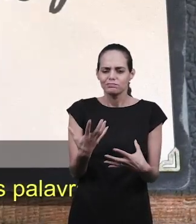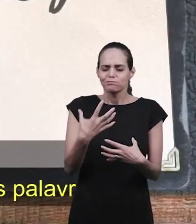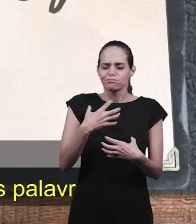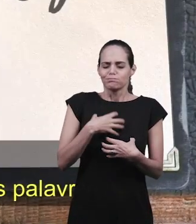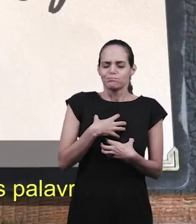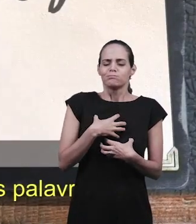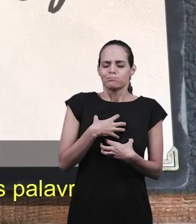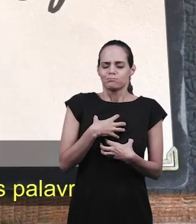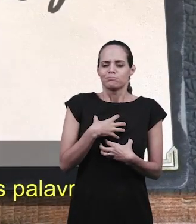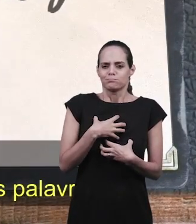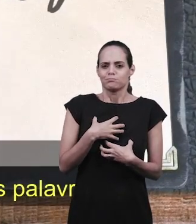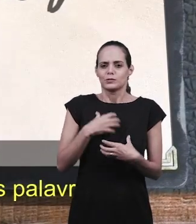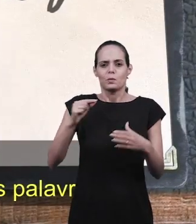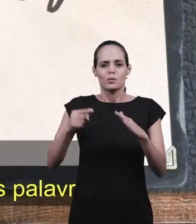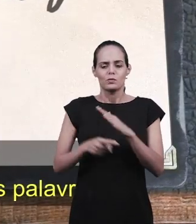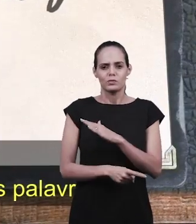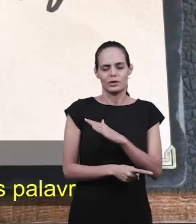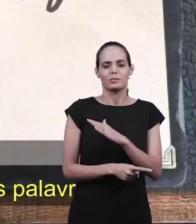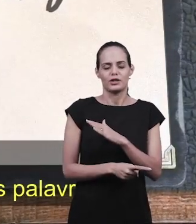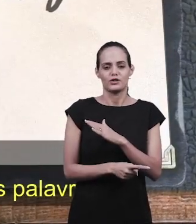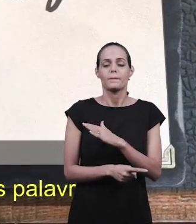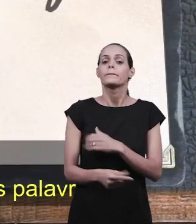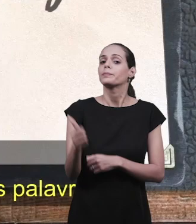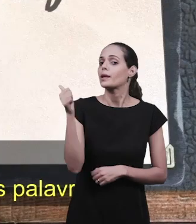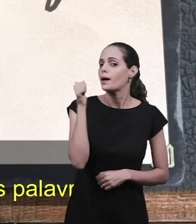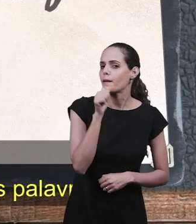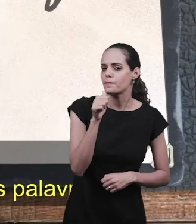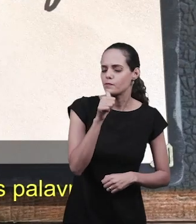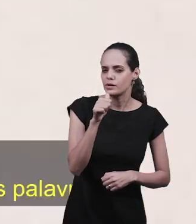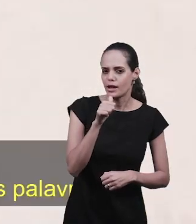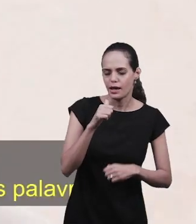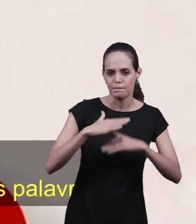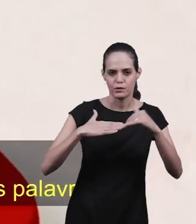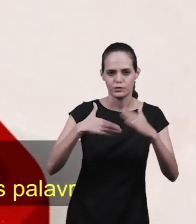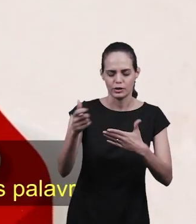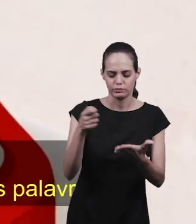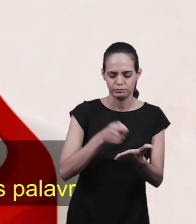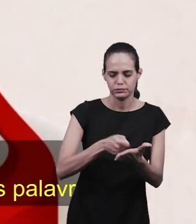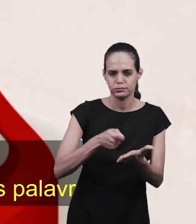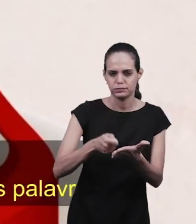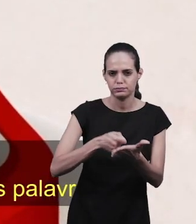Rosimeire Henriquez, qui souhaitait avoir la plénitude de ce